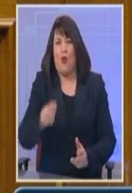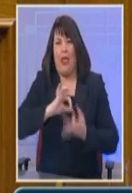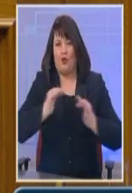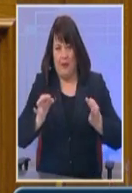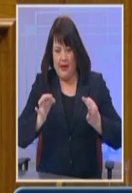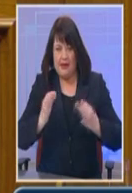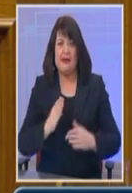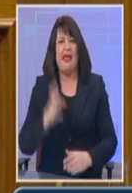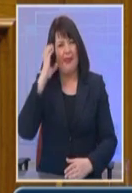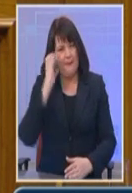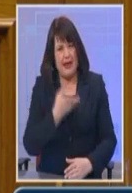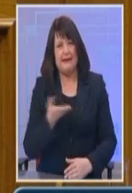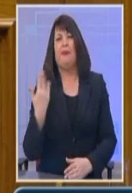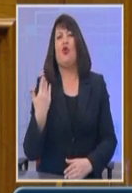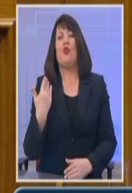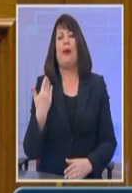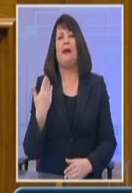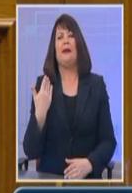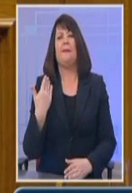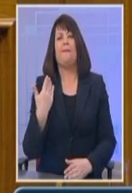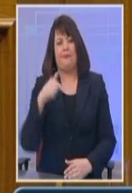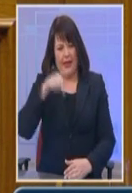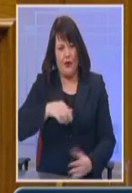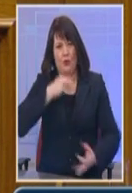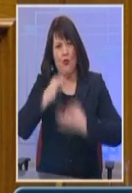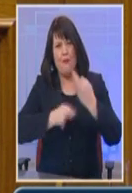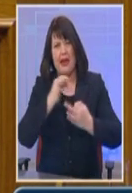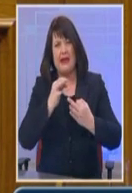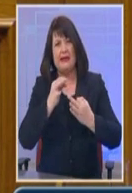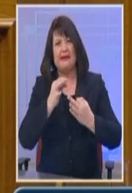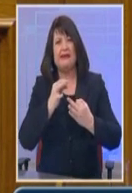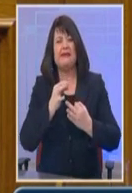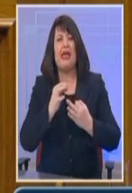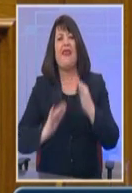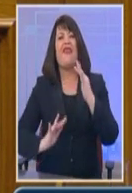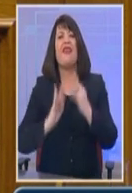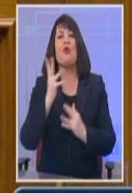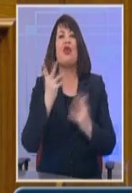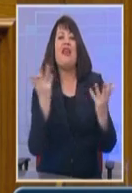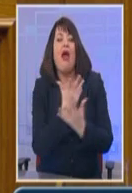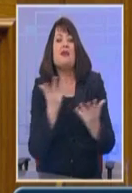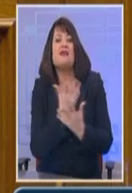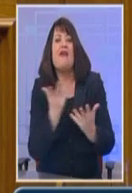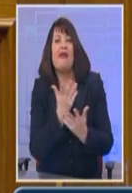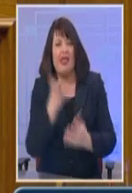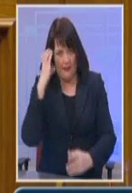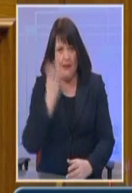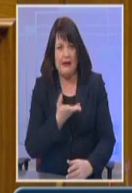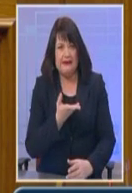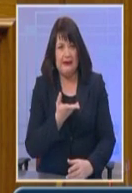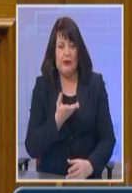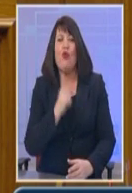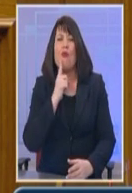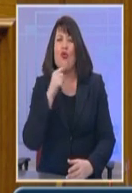έγινε την προηγούμενη φορά που μιλήσατε σε αυτή την αίθουσα για δημιουργική ασάφεια. Και σας θυμίζω ότι σε αυτές τις